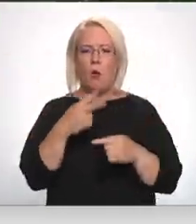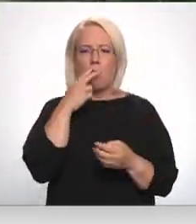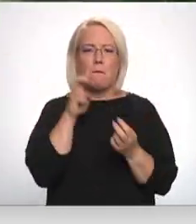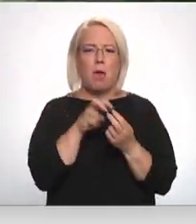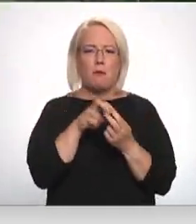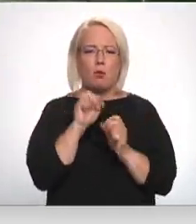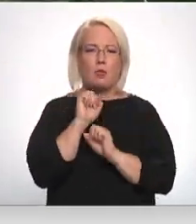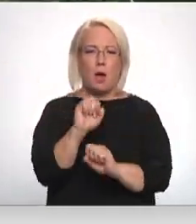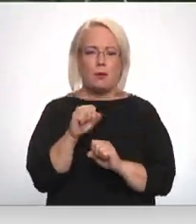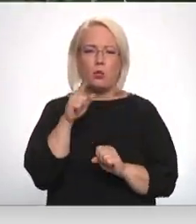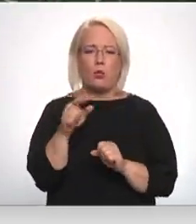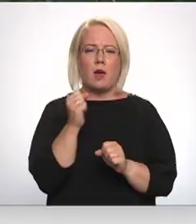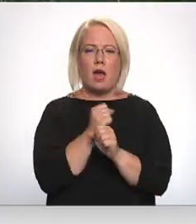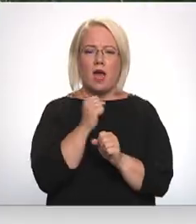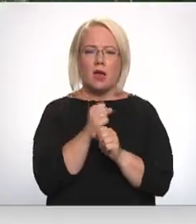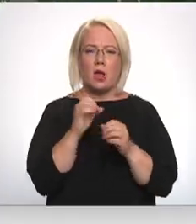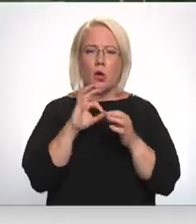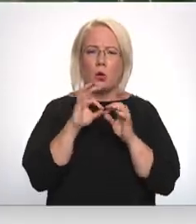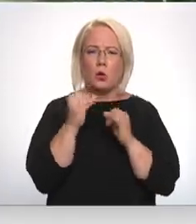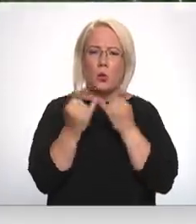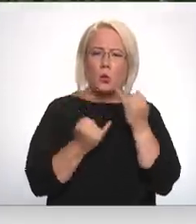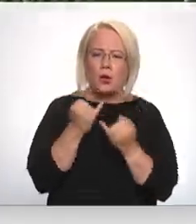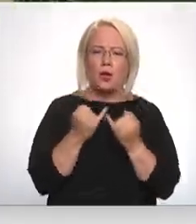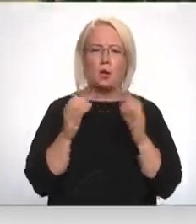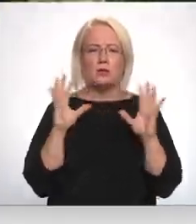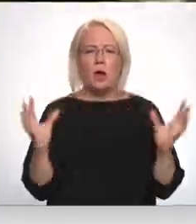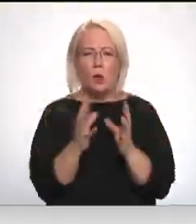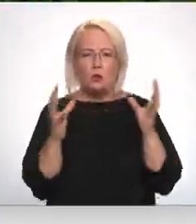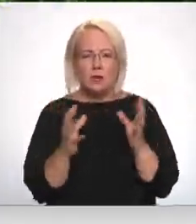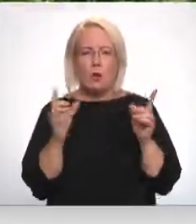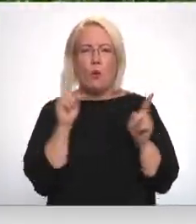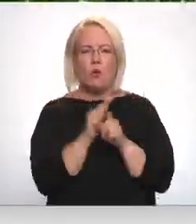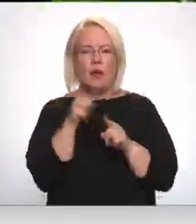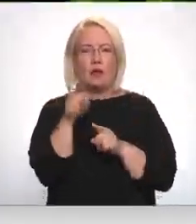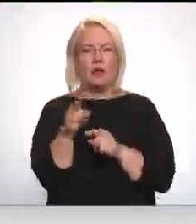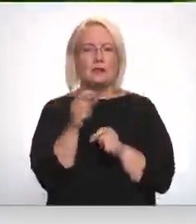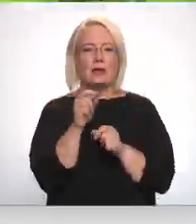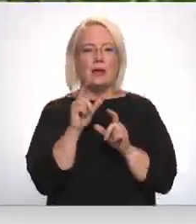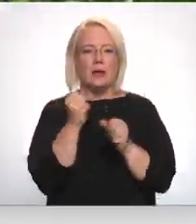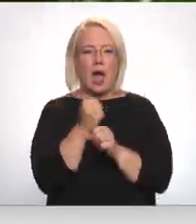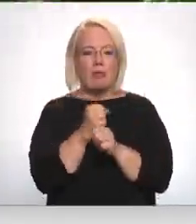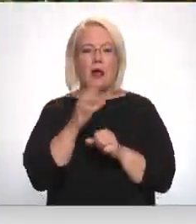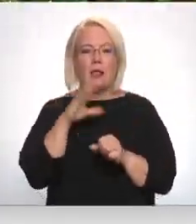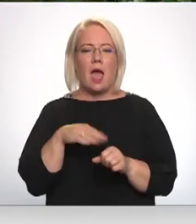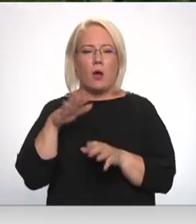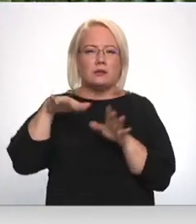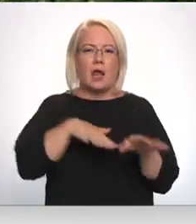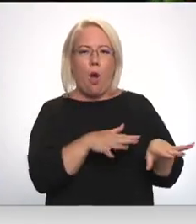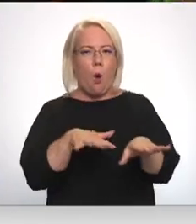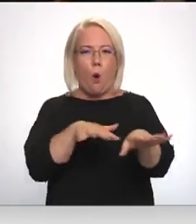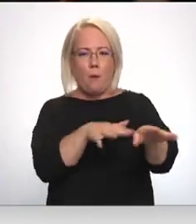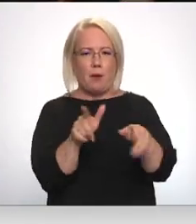gan jādara ļoti rūpīgi un saudzīgi. Tāpat darbus jāveic virzienā pret straumi un kokus jānovieto krastā pēc iespējas